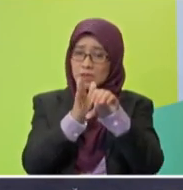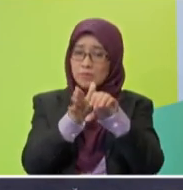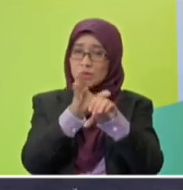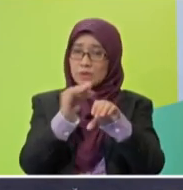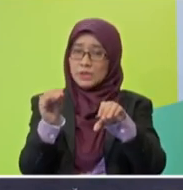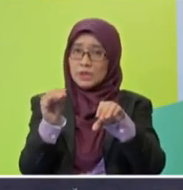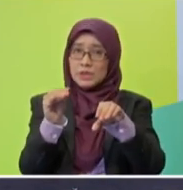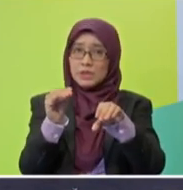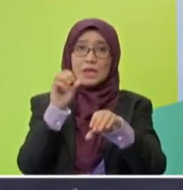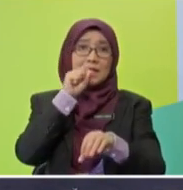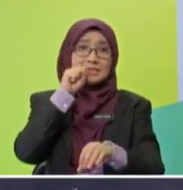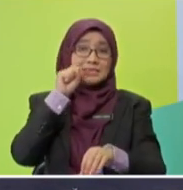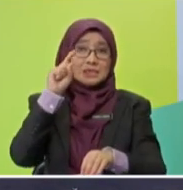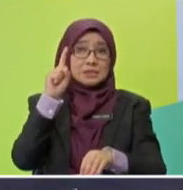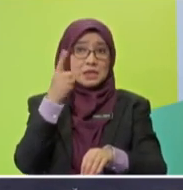pendek